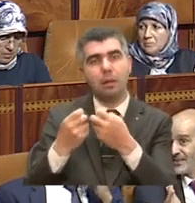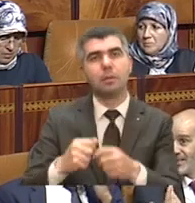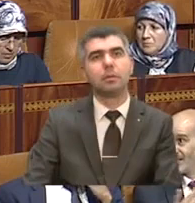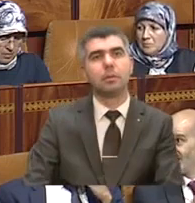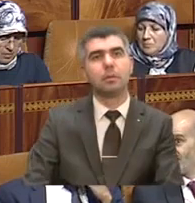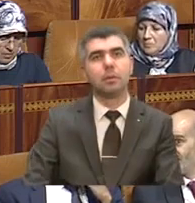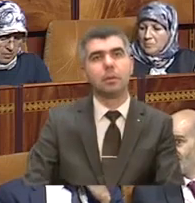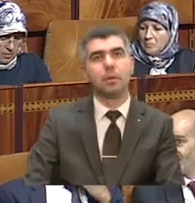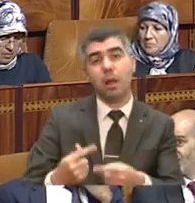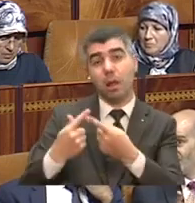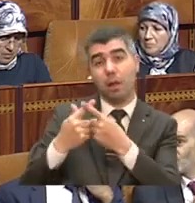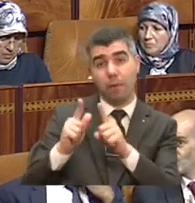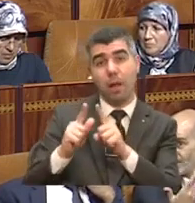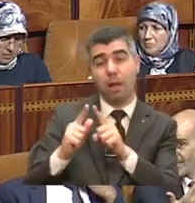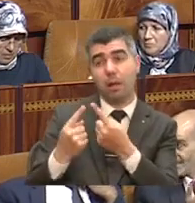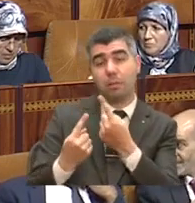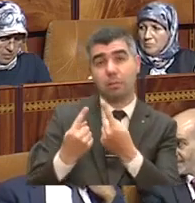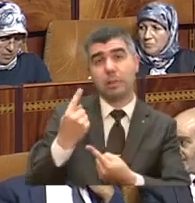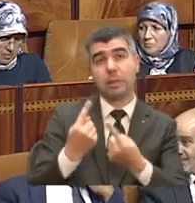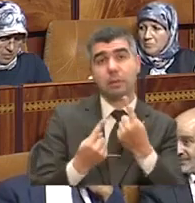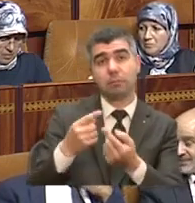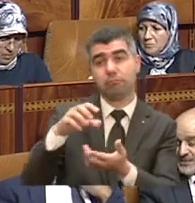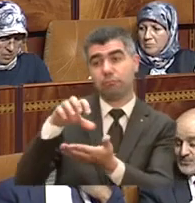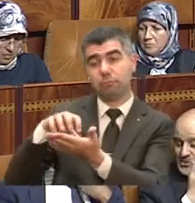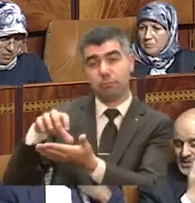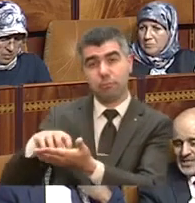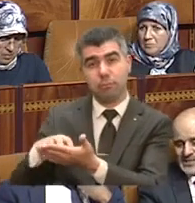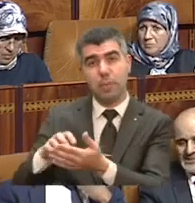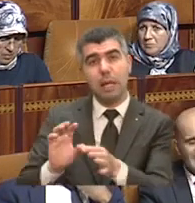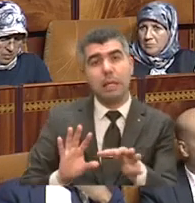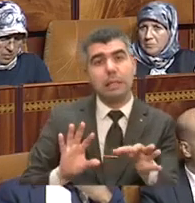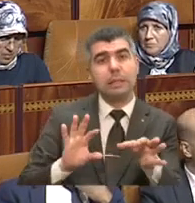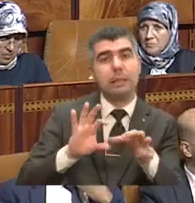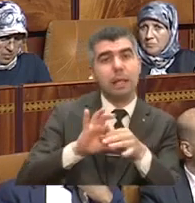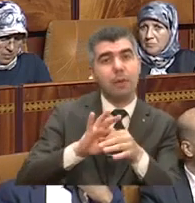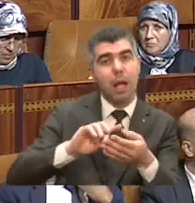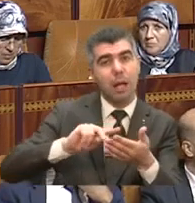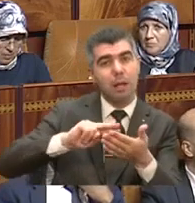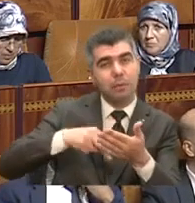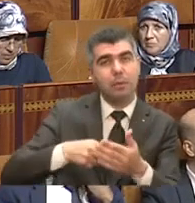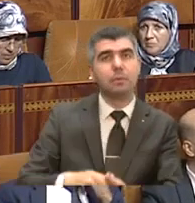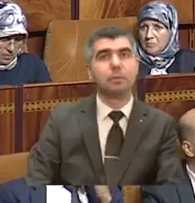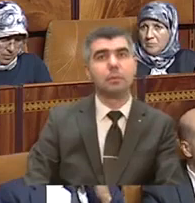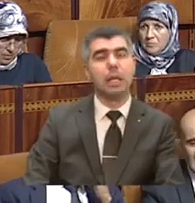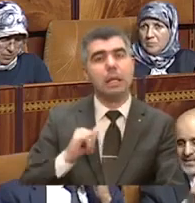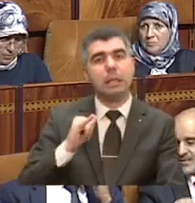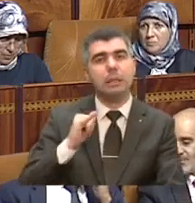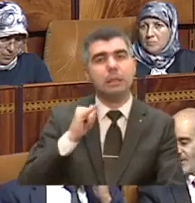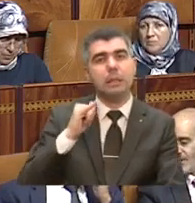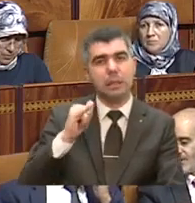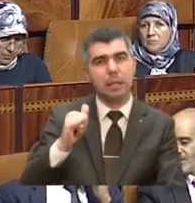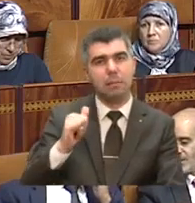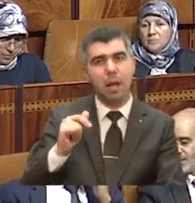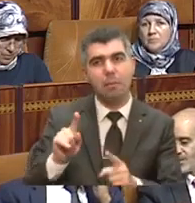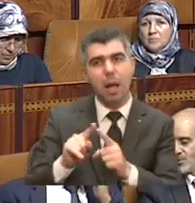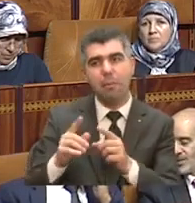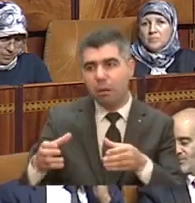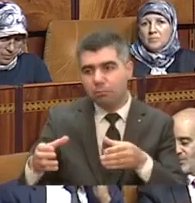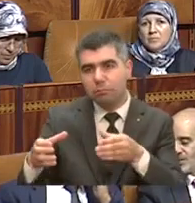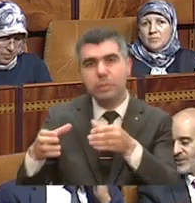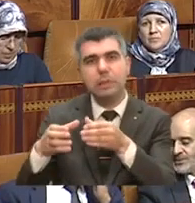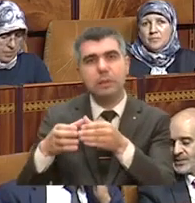العدد ديال الاقاليم اللي داروا معكم اتفاقيه وكان في الخطاب ديالكم دائما بان الشركاء ما كيدفعوش الحصه